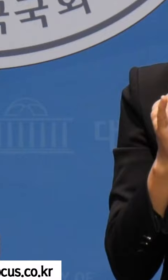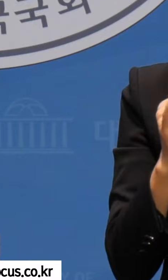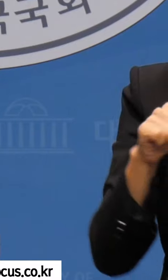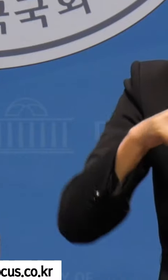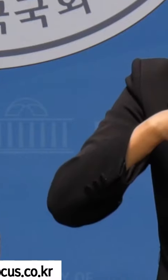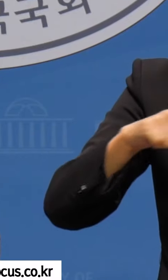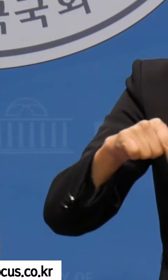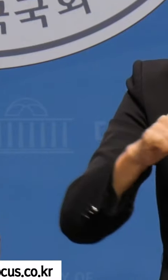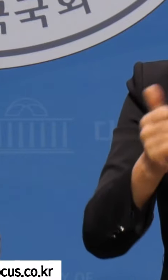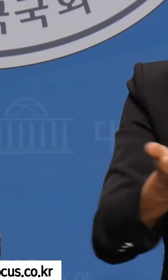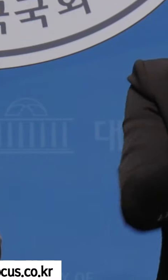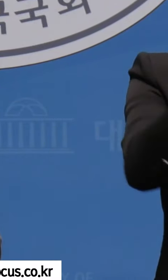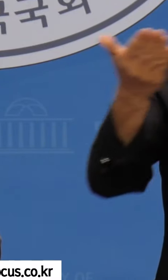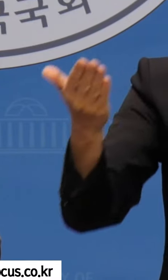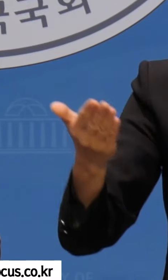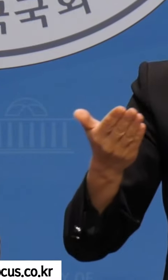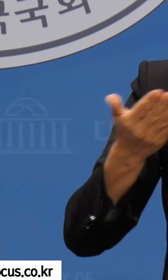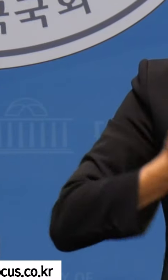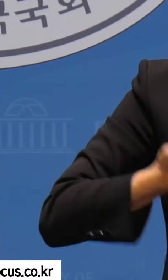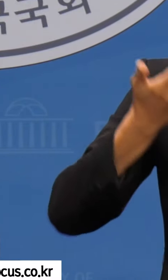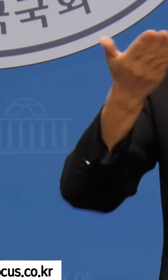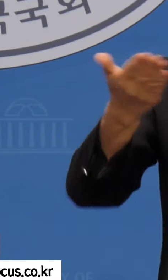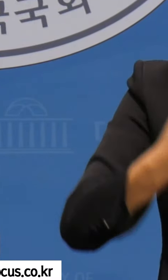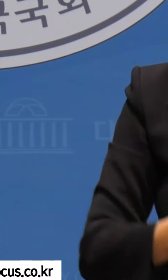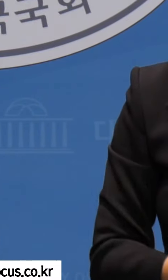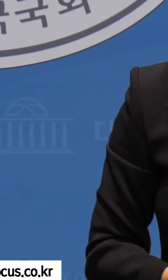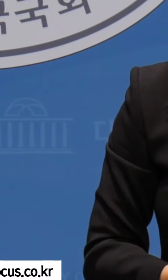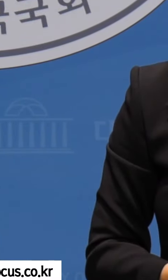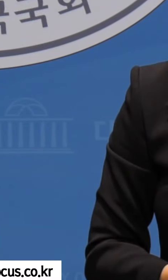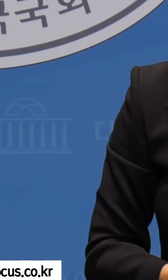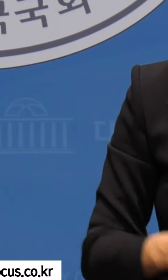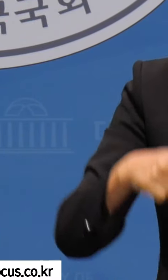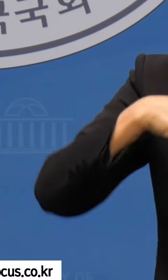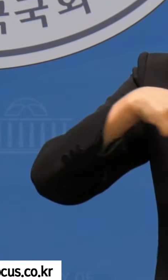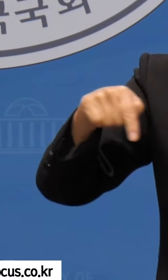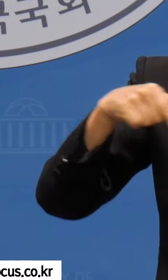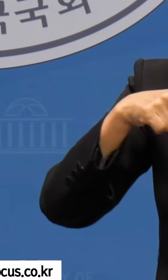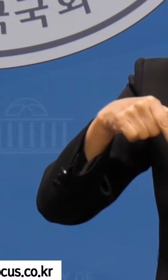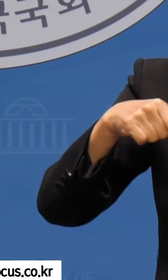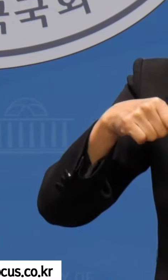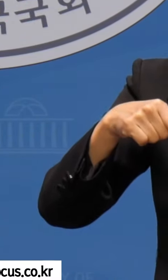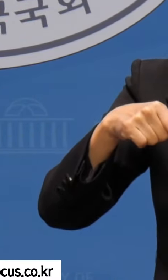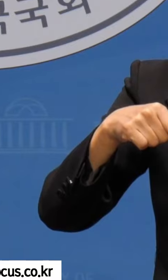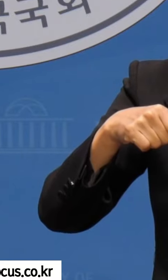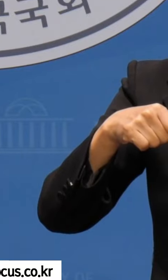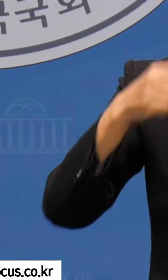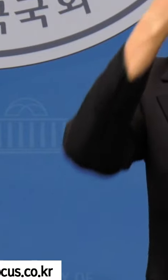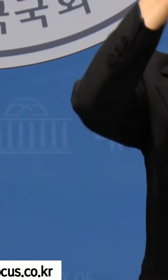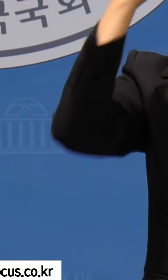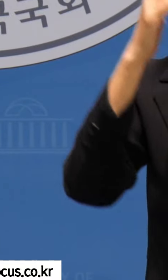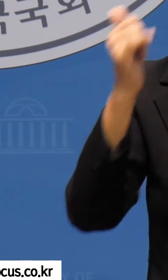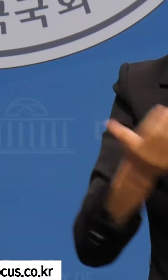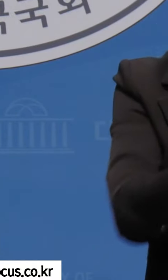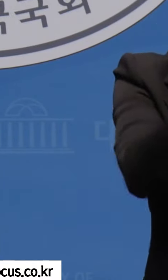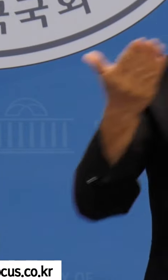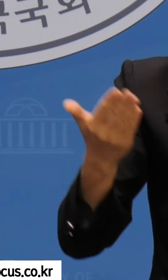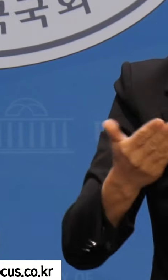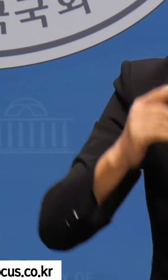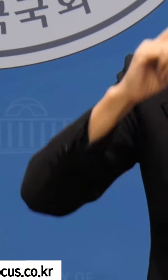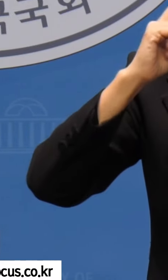년생 여러분께 고합니다 특히 정치 청년을 원하는 분께